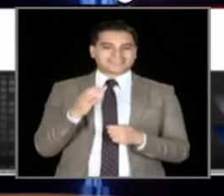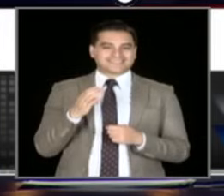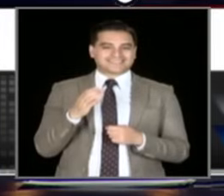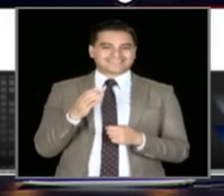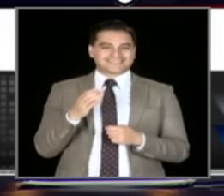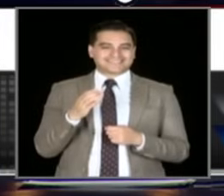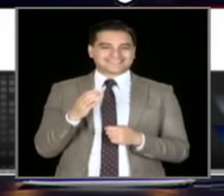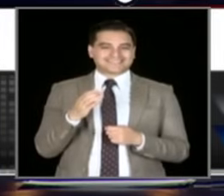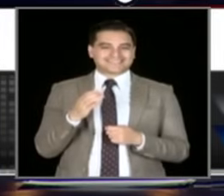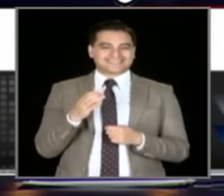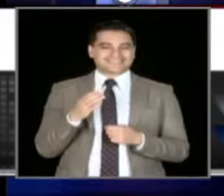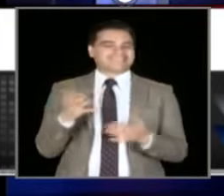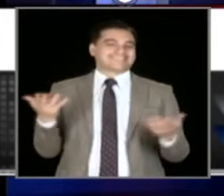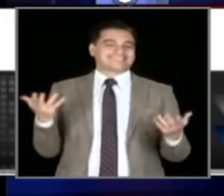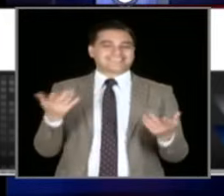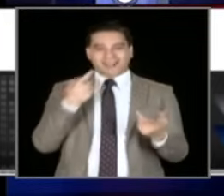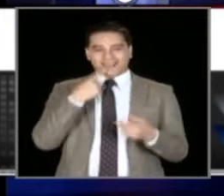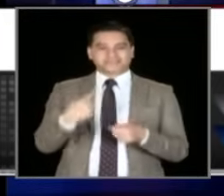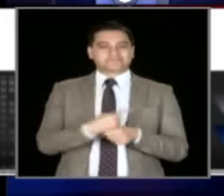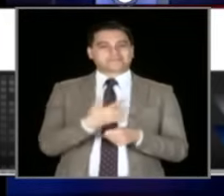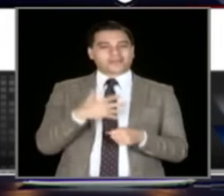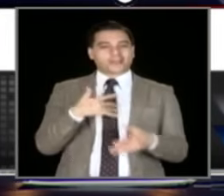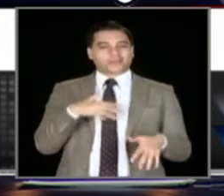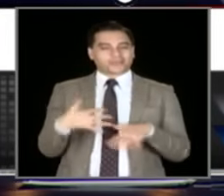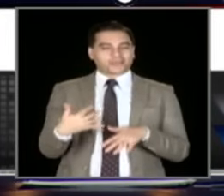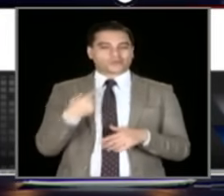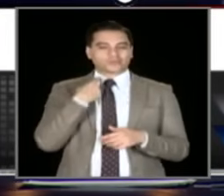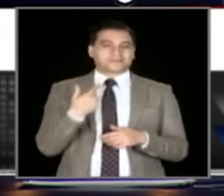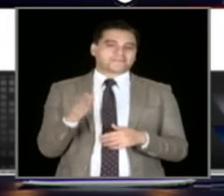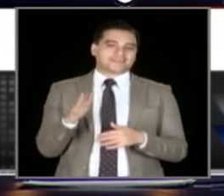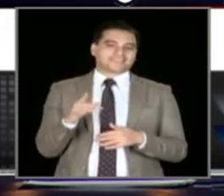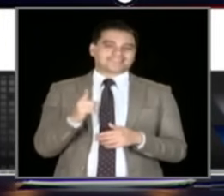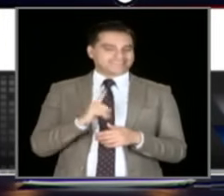دي. مالها الحركة دي؟ بتخوفني.